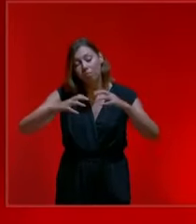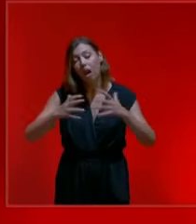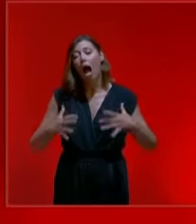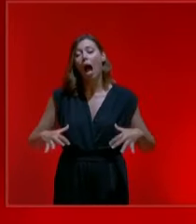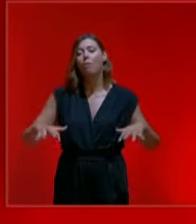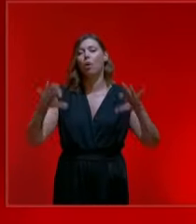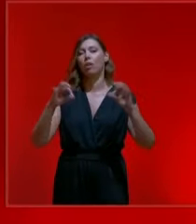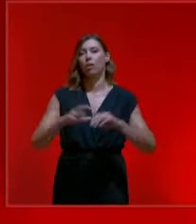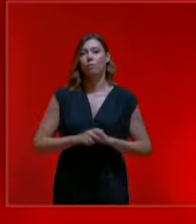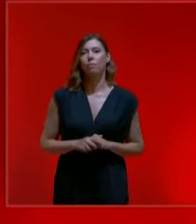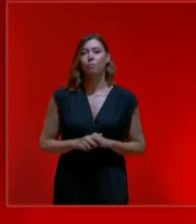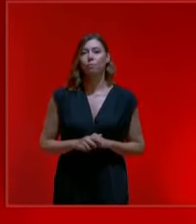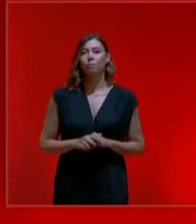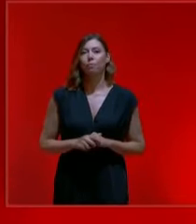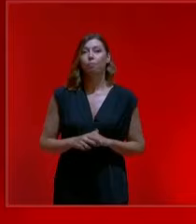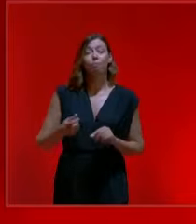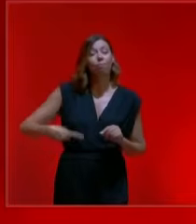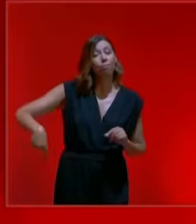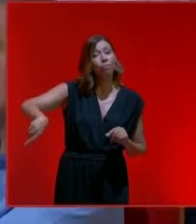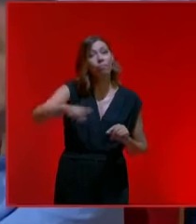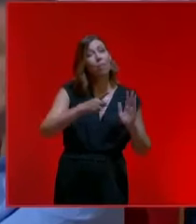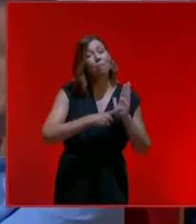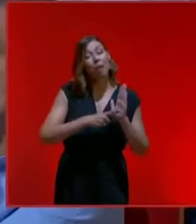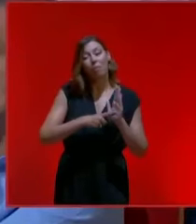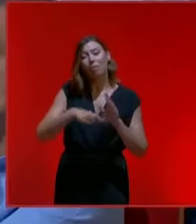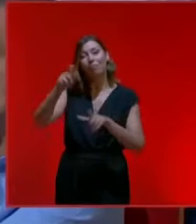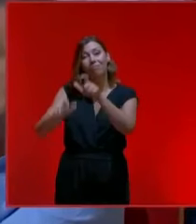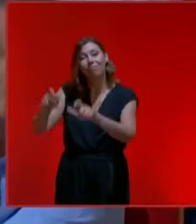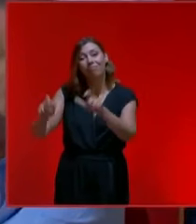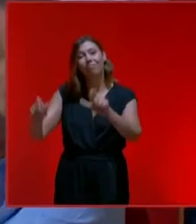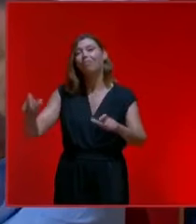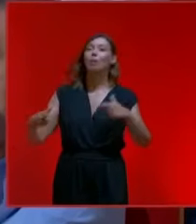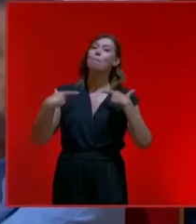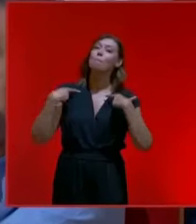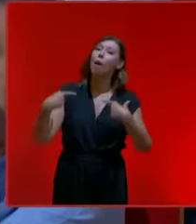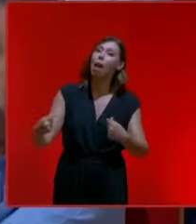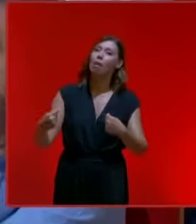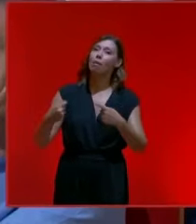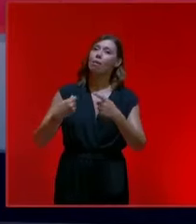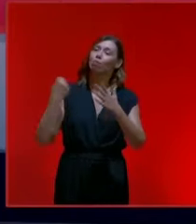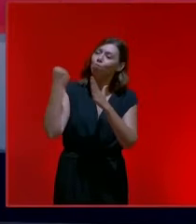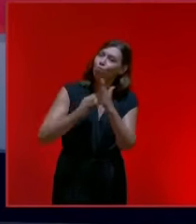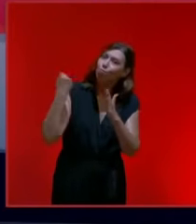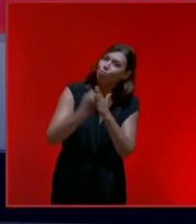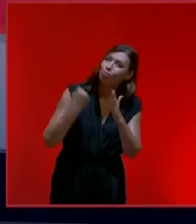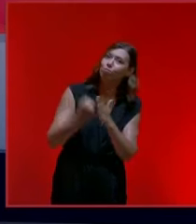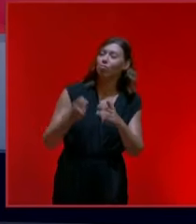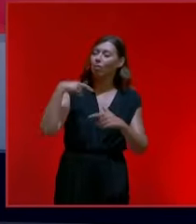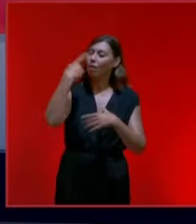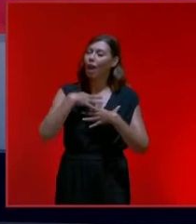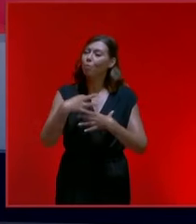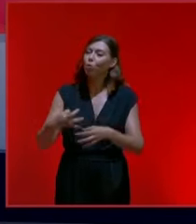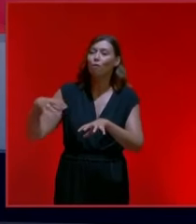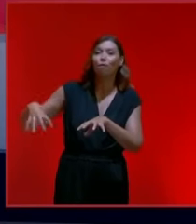πρέπει να αξιοποιήσουμε τη διαθεσιμότητα των απλών αγωνιστών και των εκπροσώπων φορέων που ήρθαν να μας συνδράμουν.